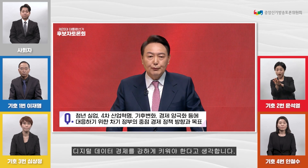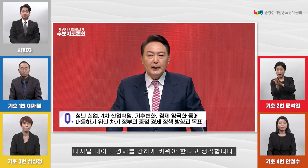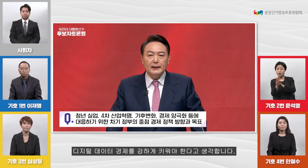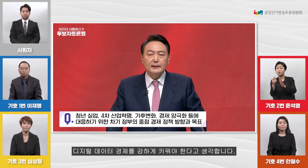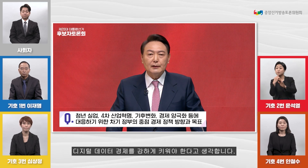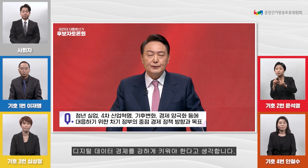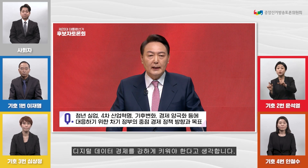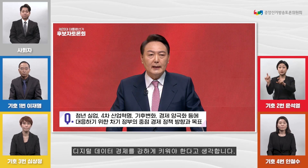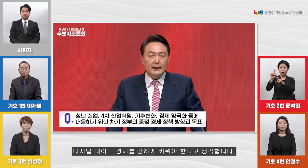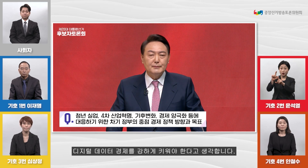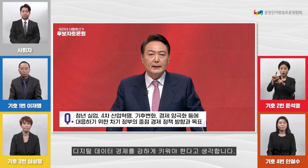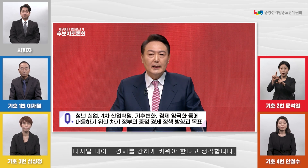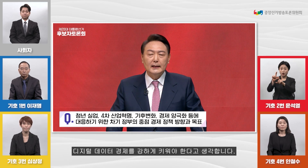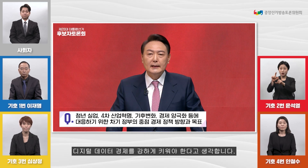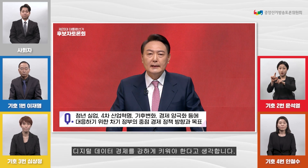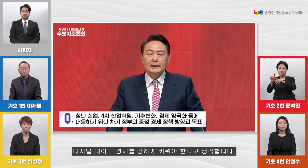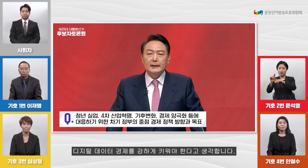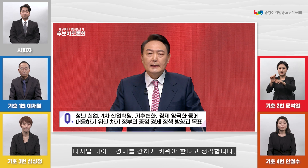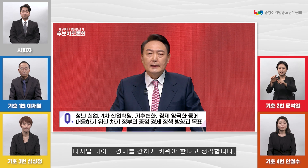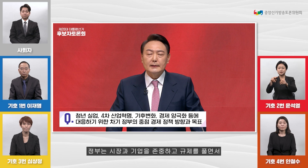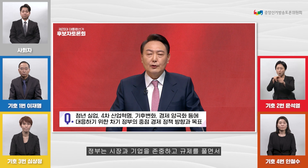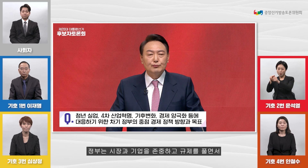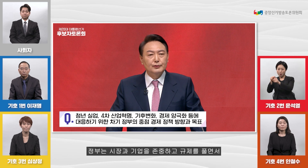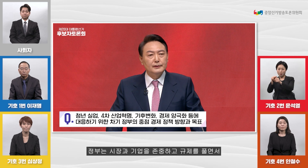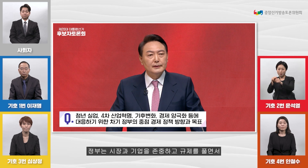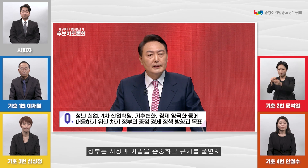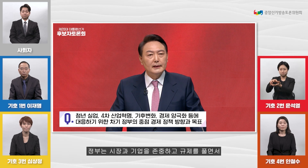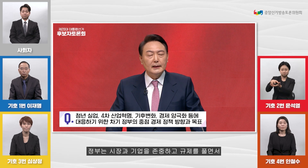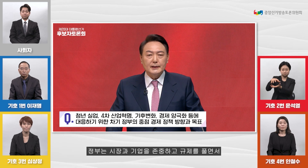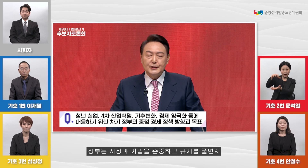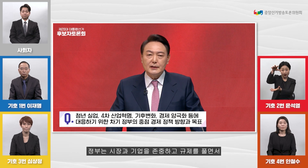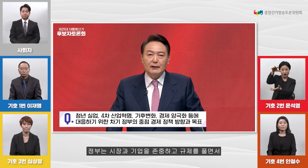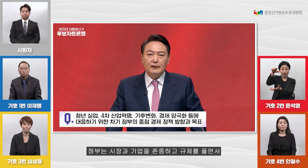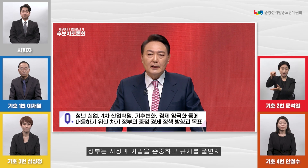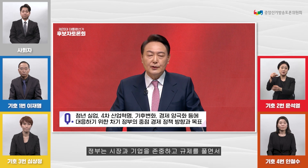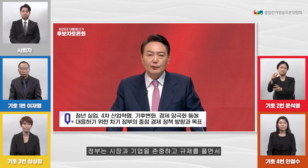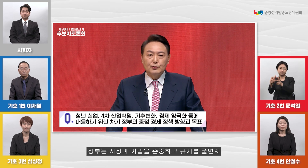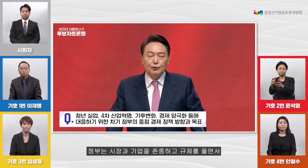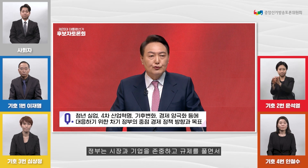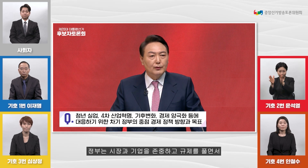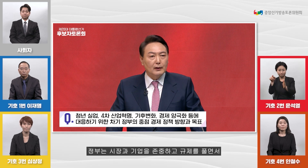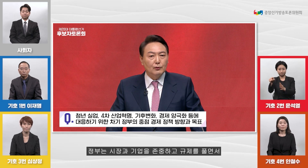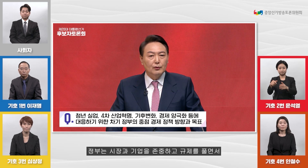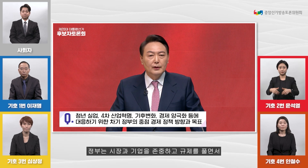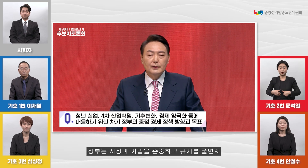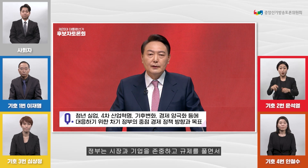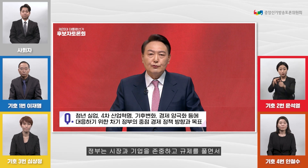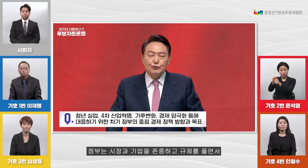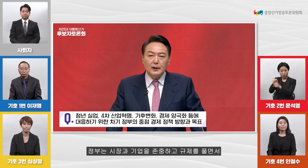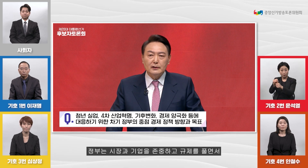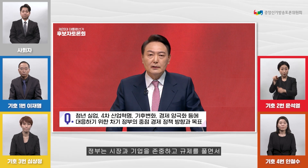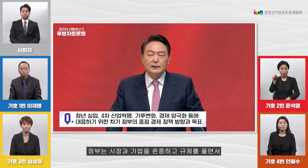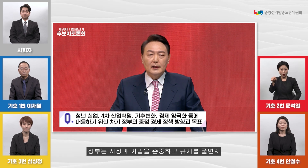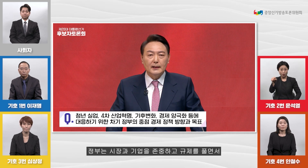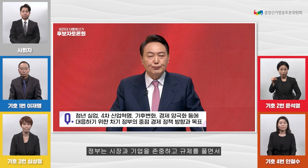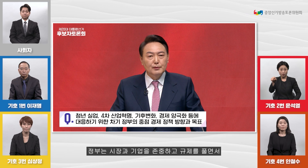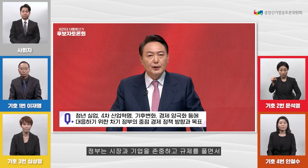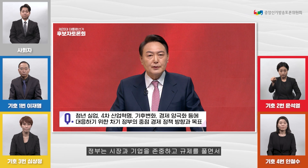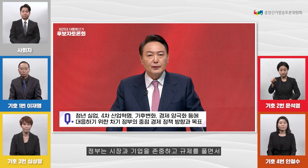강하게 키워야 된다고 생각합니다. 정부는 시장과 기업을 존중하고